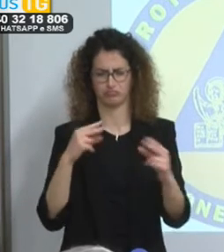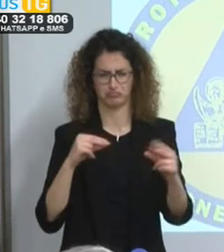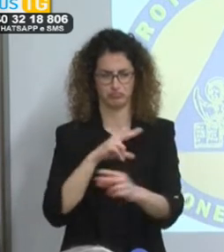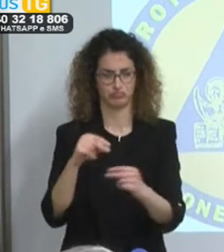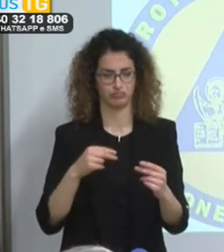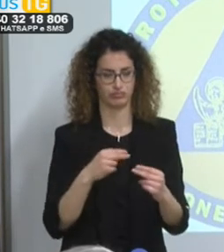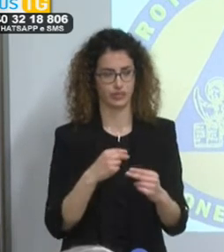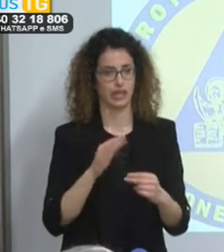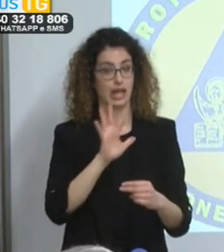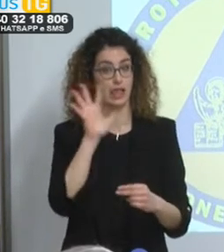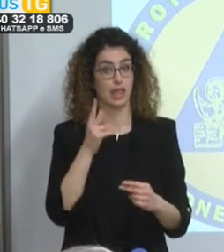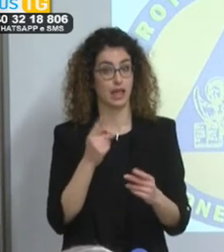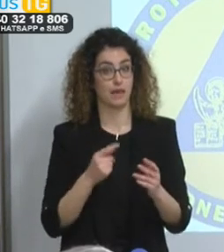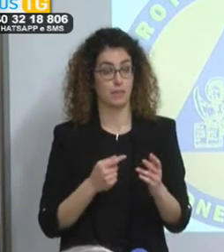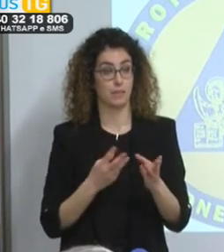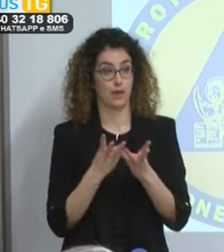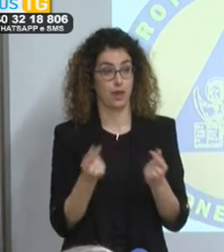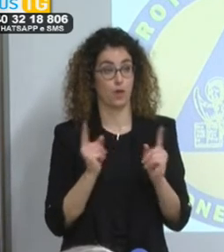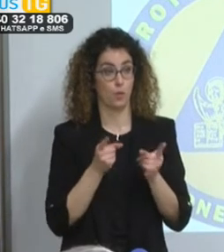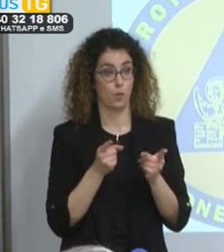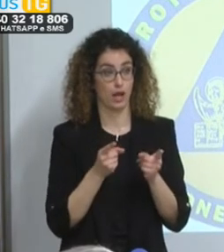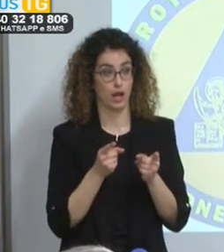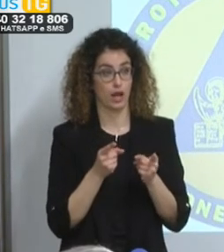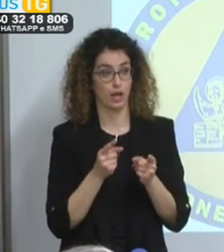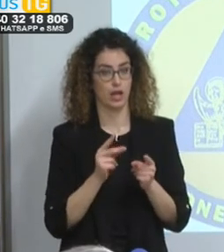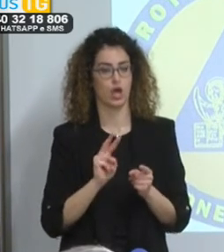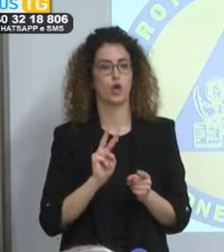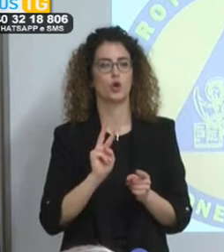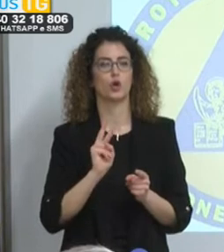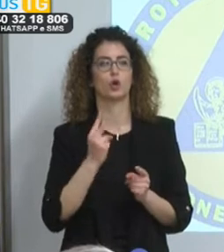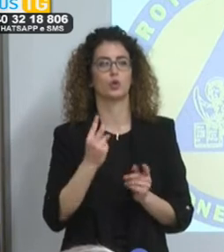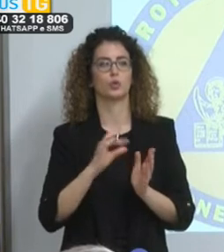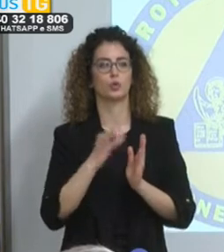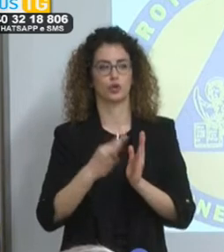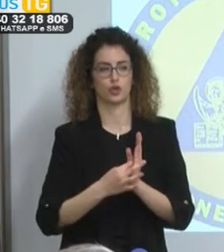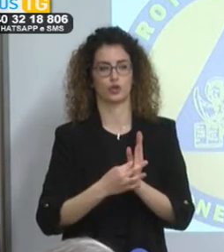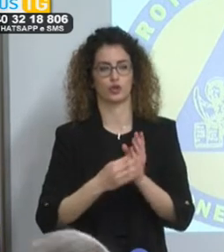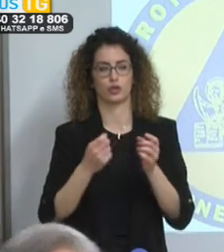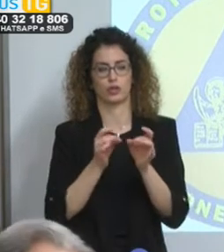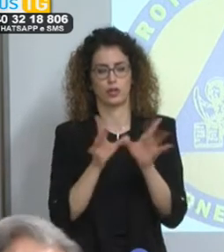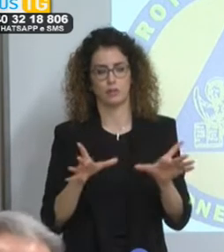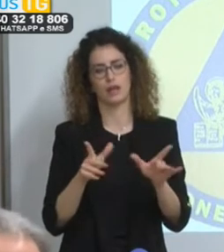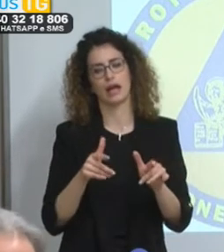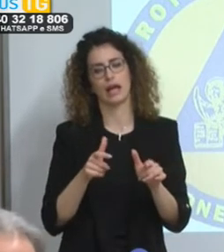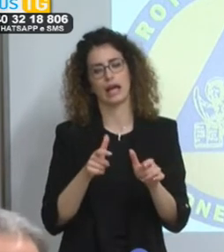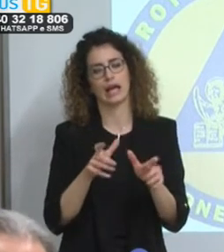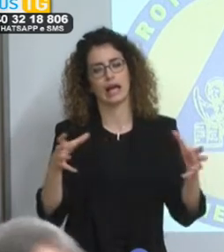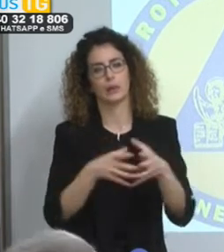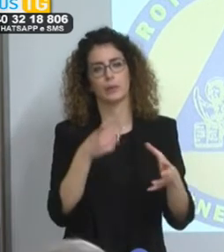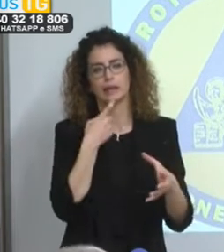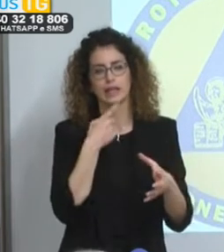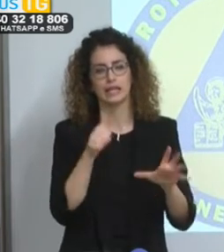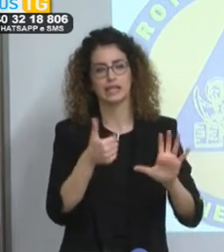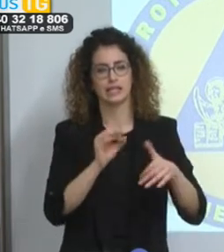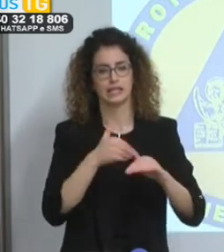che la soluzione ottimale sia di liberarlo dopo 2 giorni e dedicarlo agli over 60 come per AstraZeneca. Volevo capire se